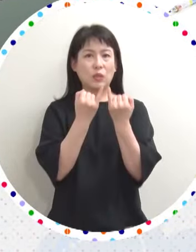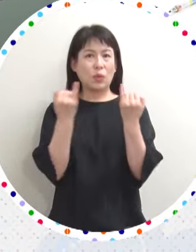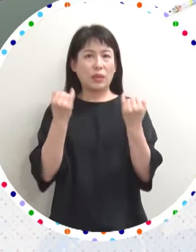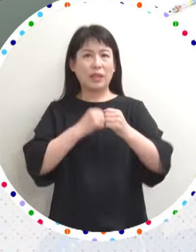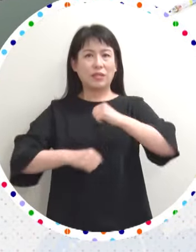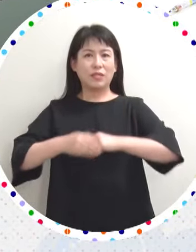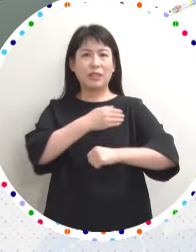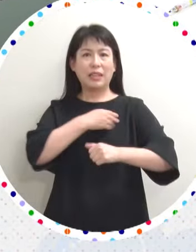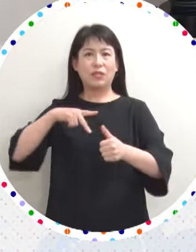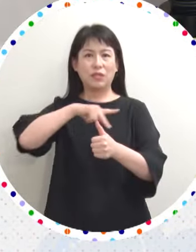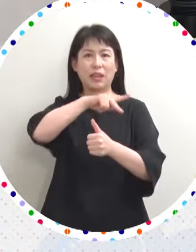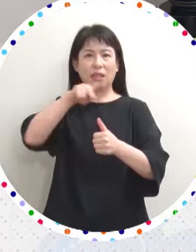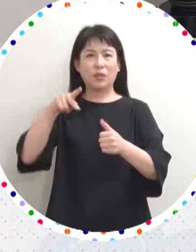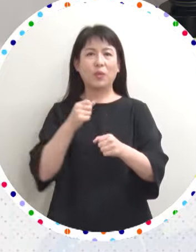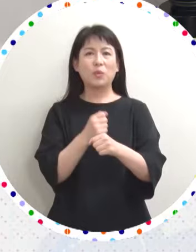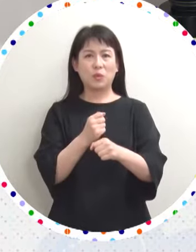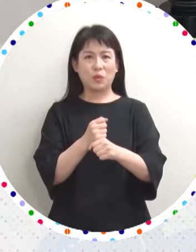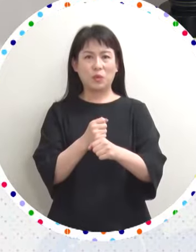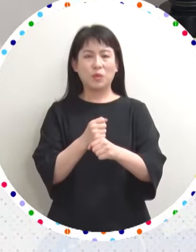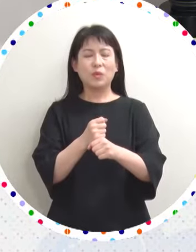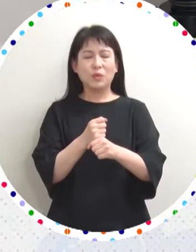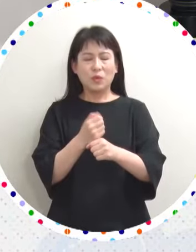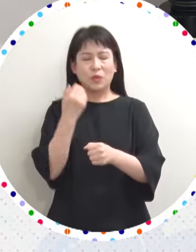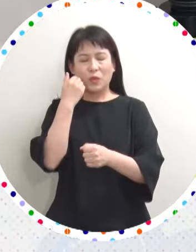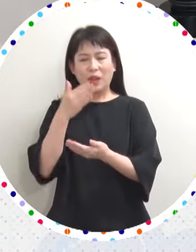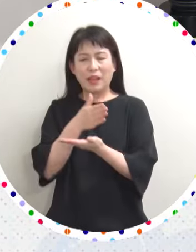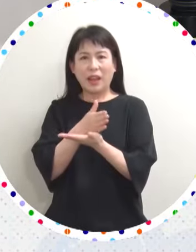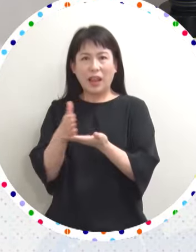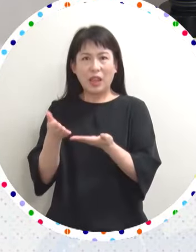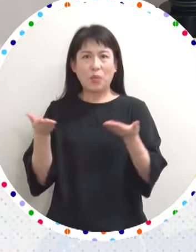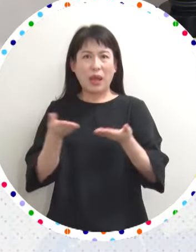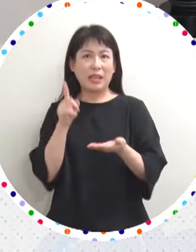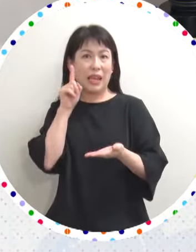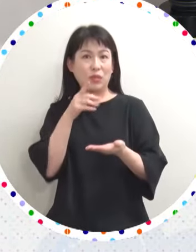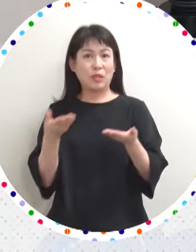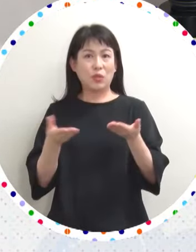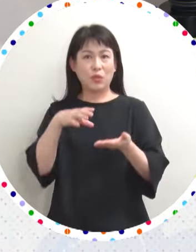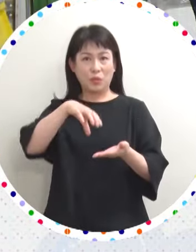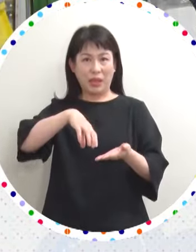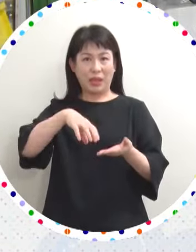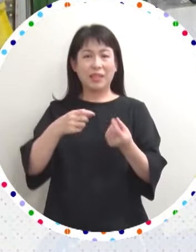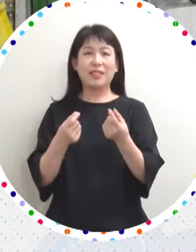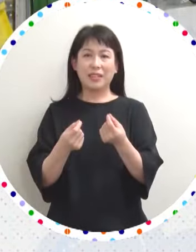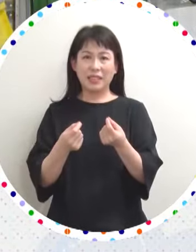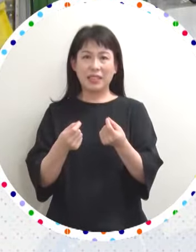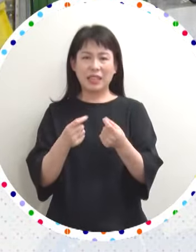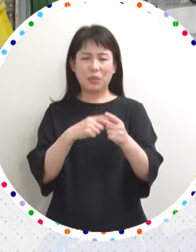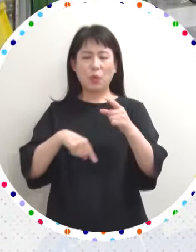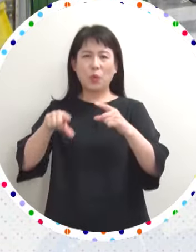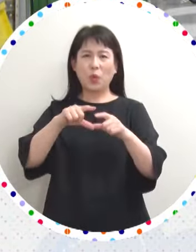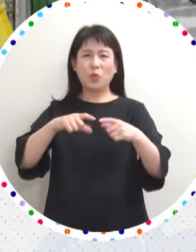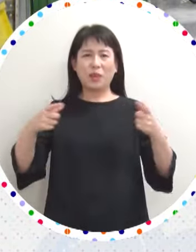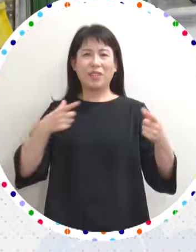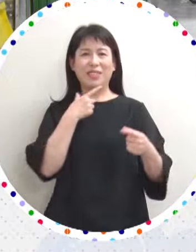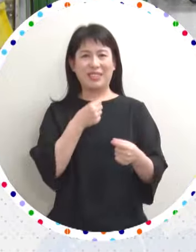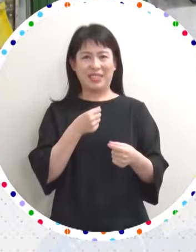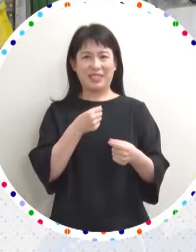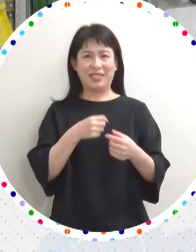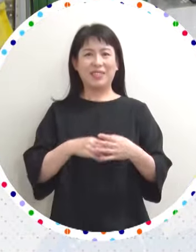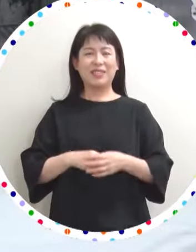できる環境づくりを進めることで誰もが働きやすい職場になりますよね。どんどん増えてほしいです